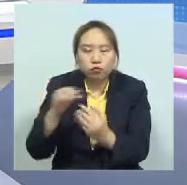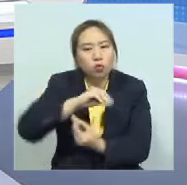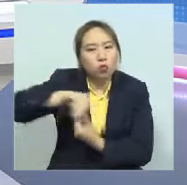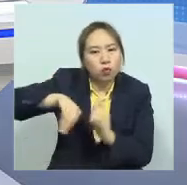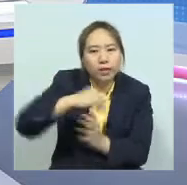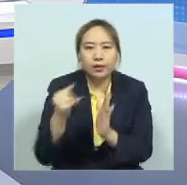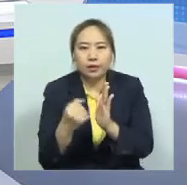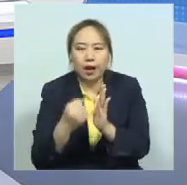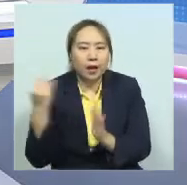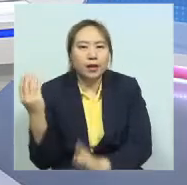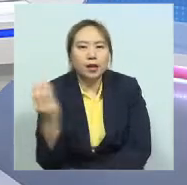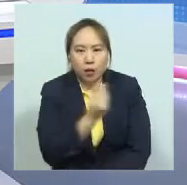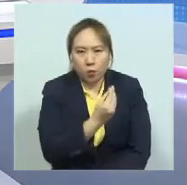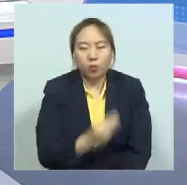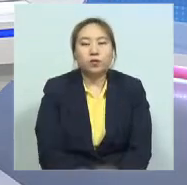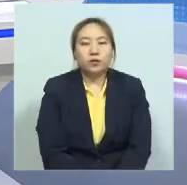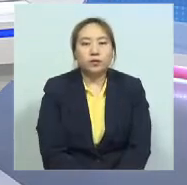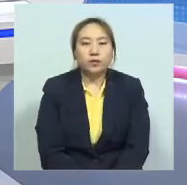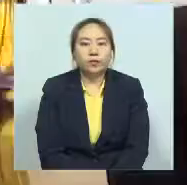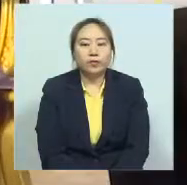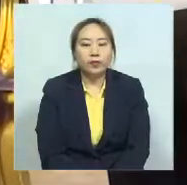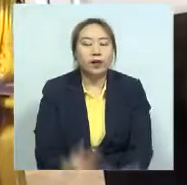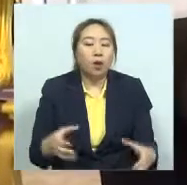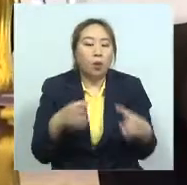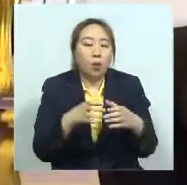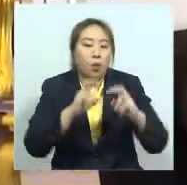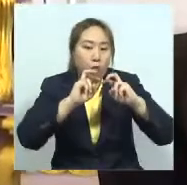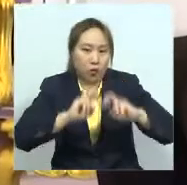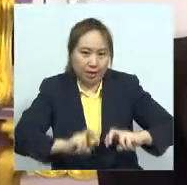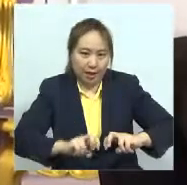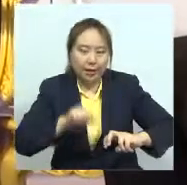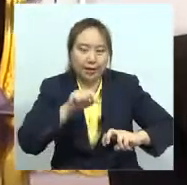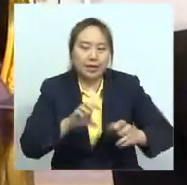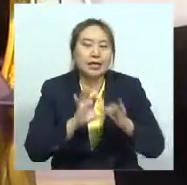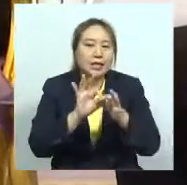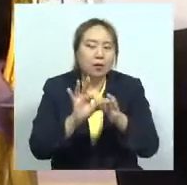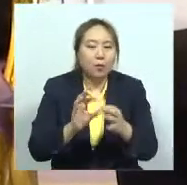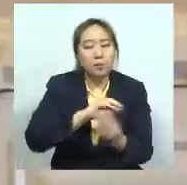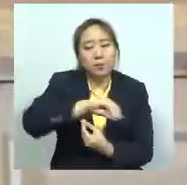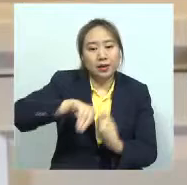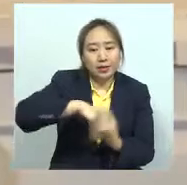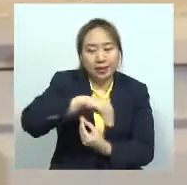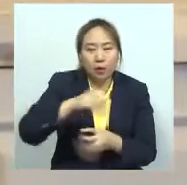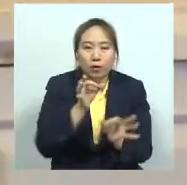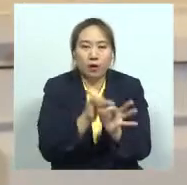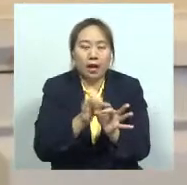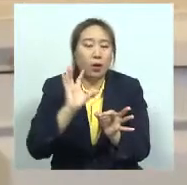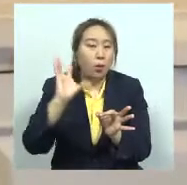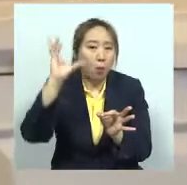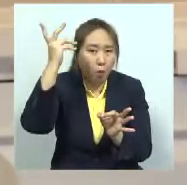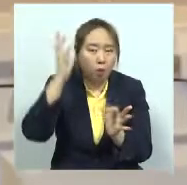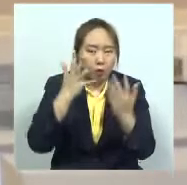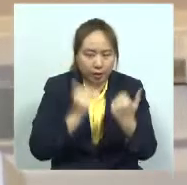ได้ง่ายและสะดวกรวดเร็วมากยิ่งขึ้นค่ะซึ่งทีมวิจัยที่เกี่ยวข้องกับ Doing Business จากธนาคารโลกเนี่ยนะ